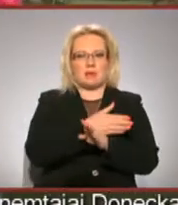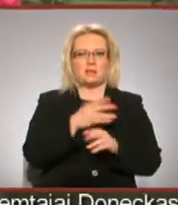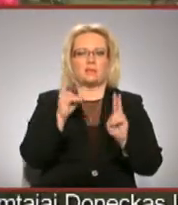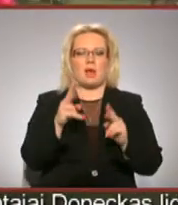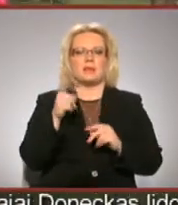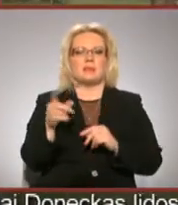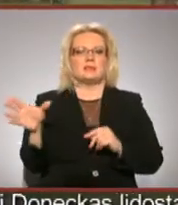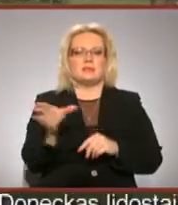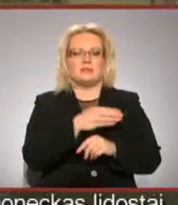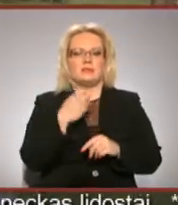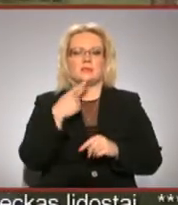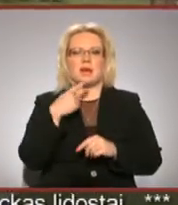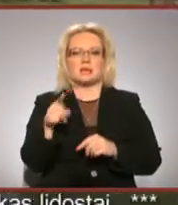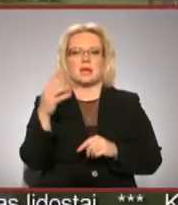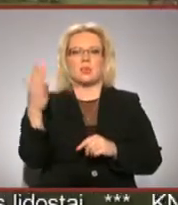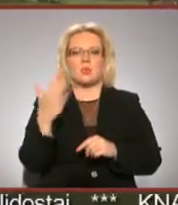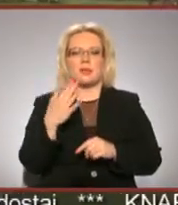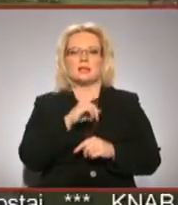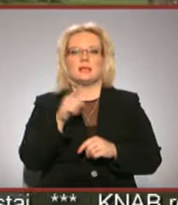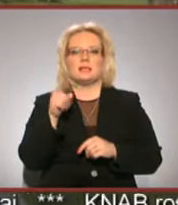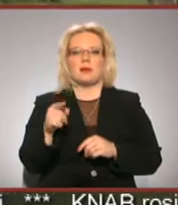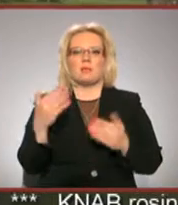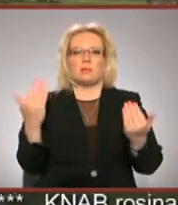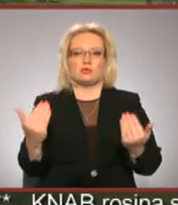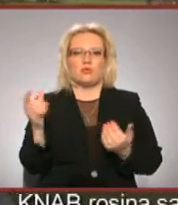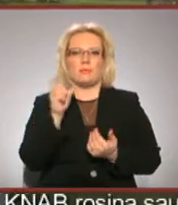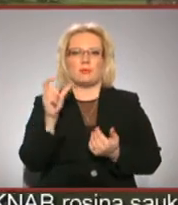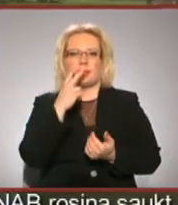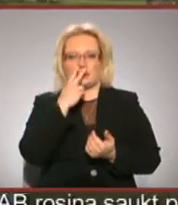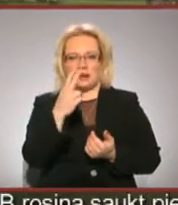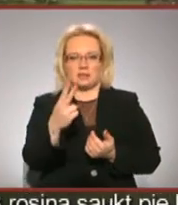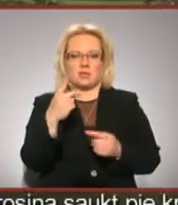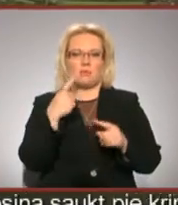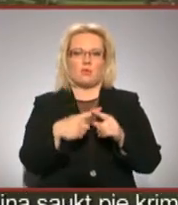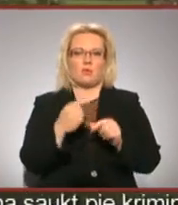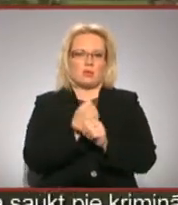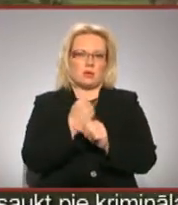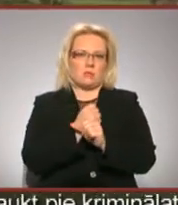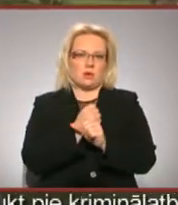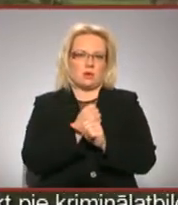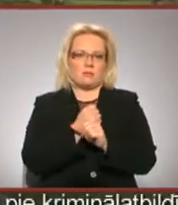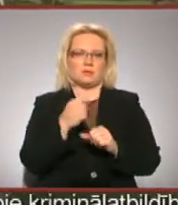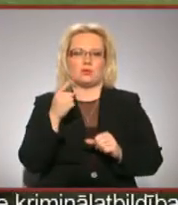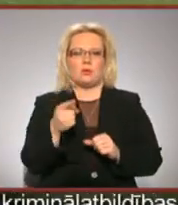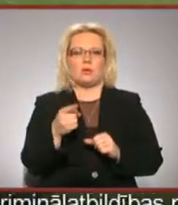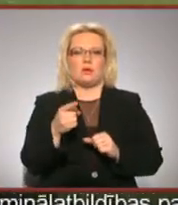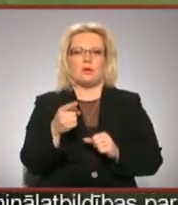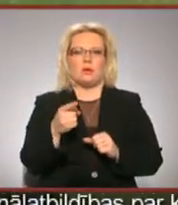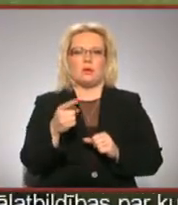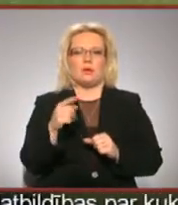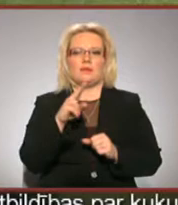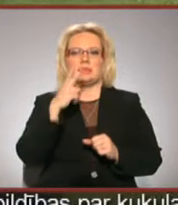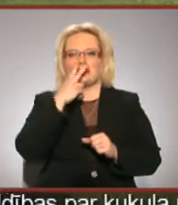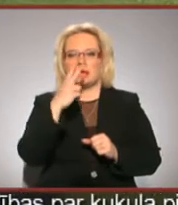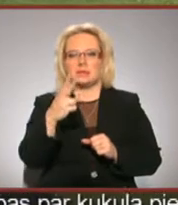kā tas viss ir, jāsaka, nonācis līdz tam, ko mēs šobrīd redzam un ar ko mēs nodarbojamies. Tas ir ļoti interesanti.